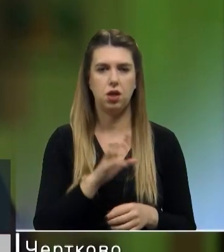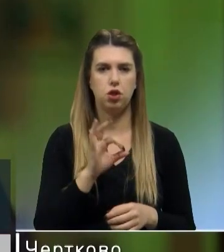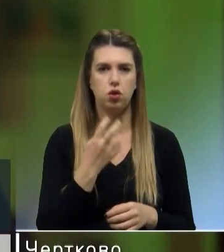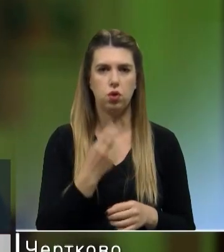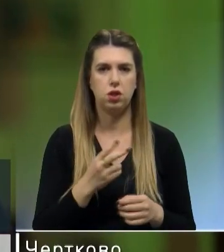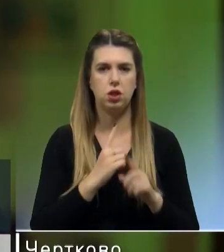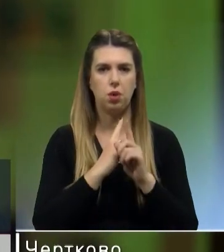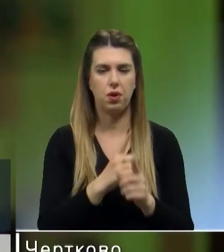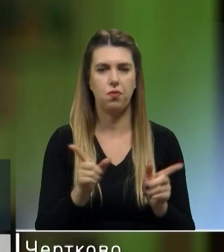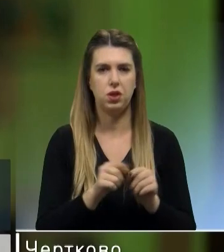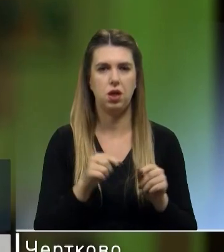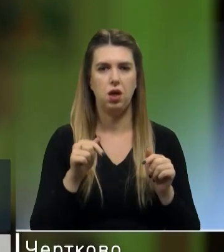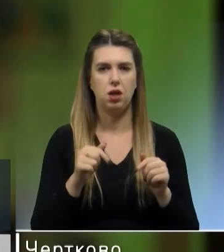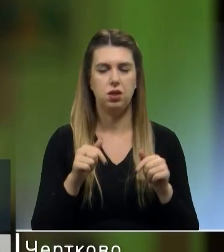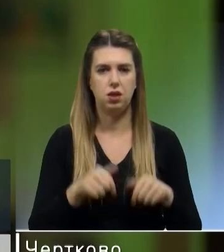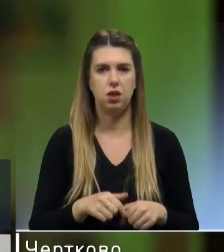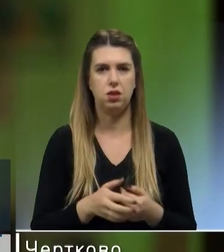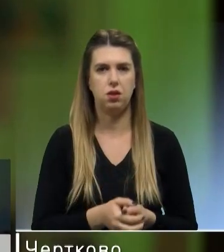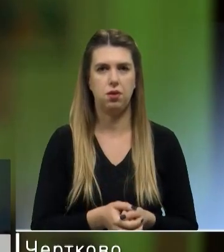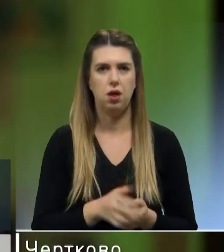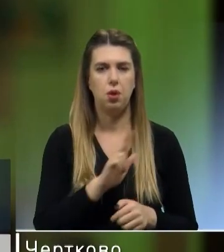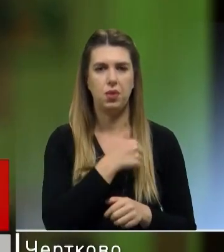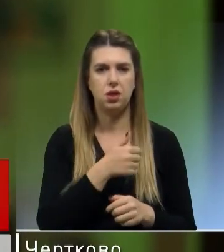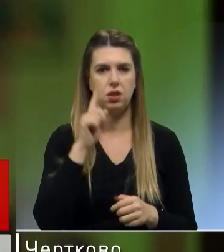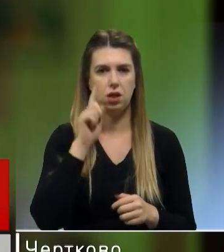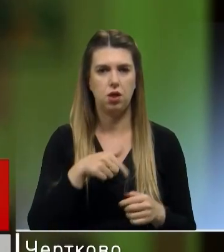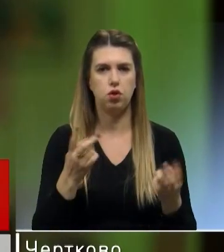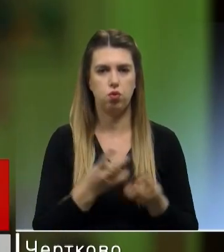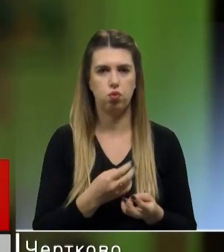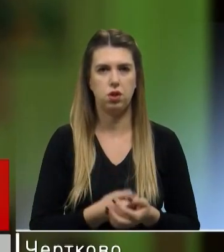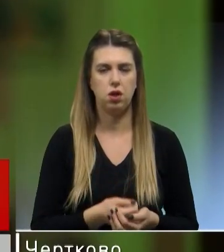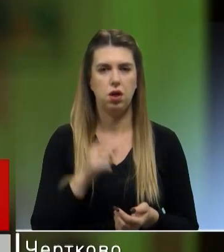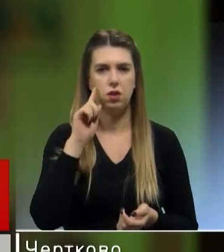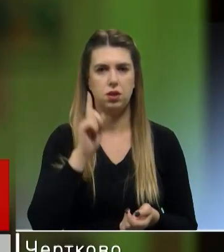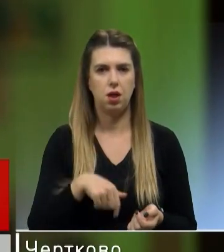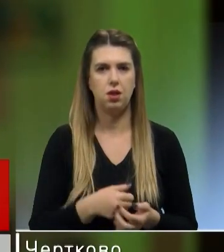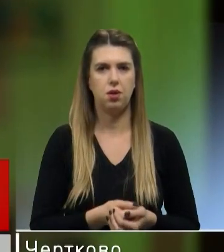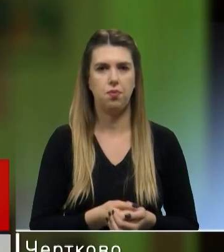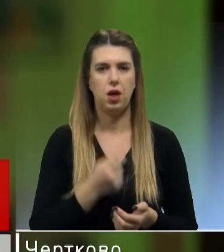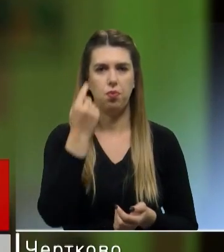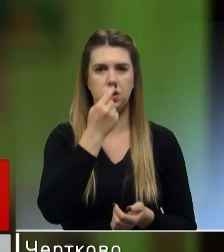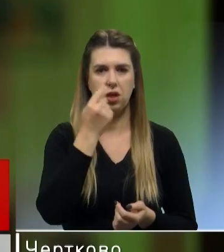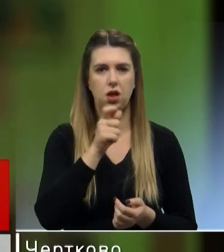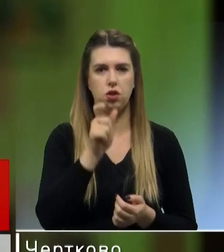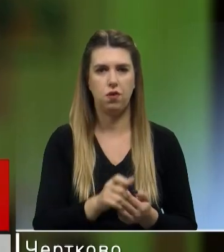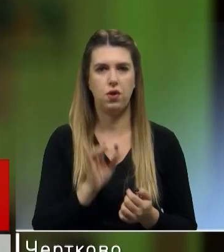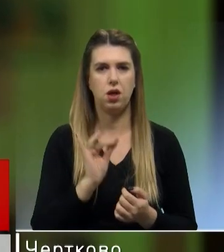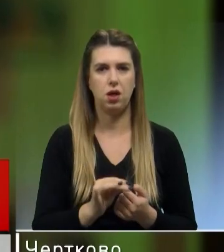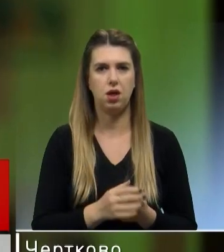медико-социальном сопровождении. Здесь мне пригодились и медицинские знания, и знания психологии человека,